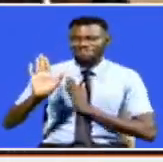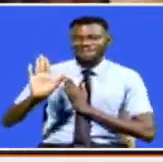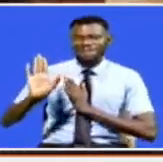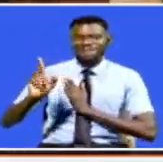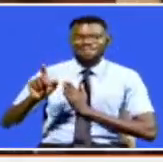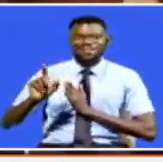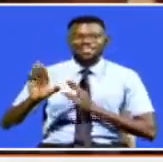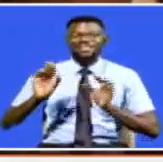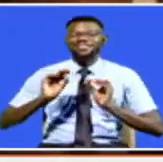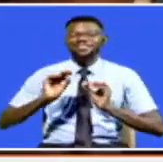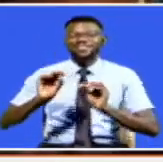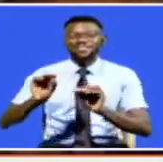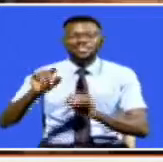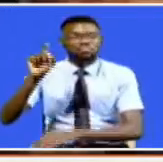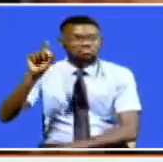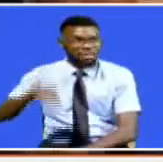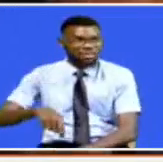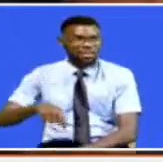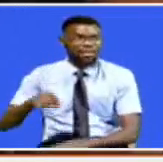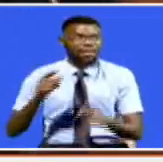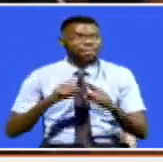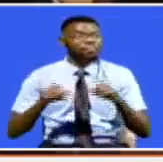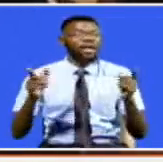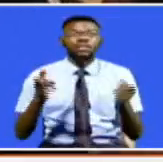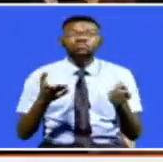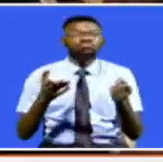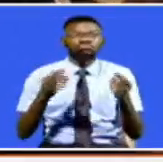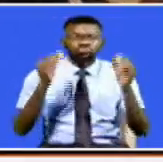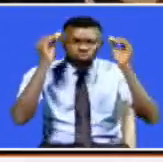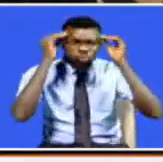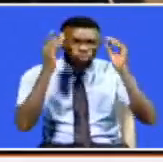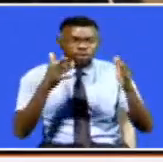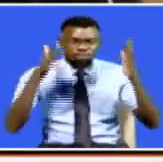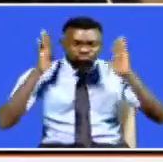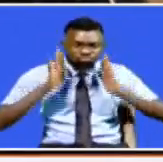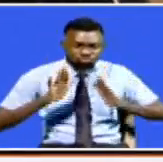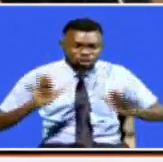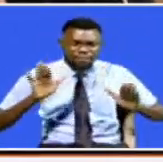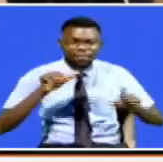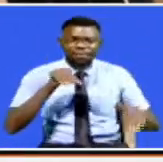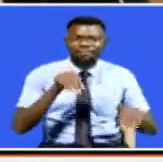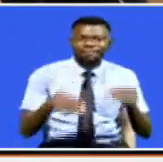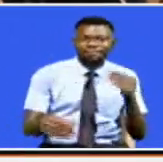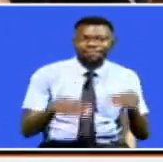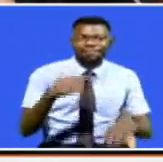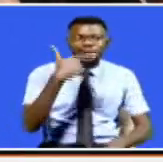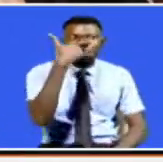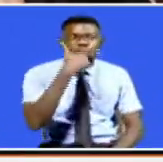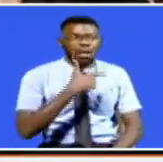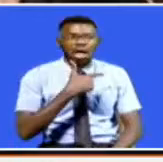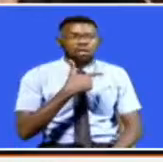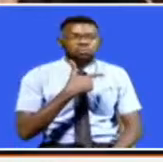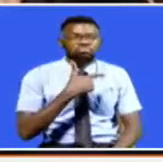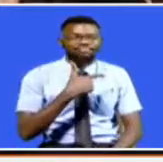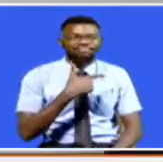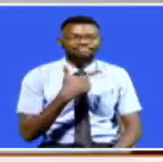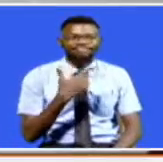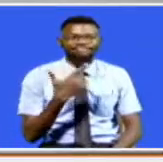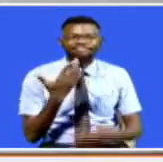Kenya. Licha ya hilo, wanafunzi wa Kiislamu wenye ulemavu wa kuona hawajumlishwi wala hawatiliwi